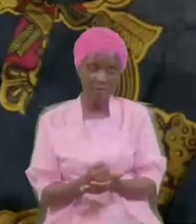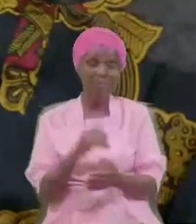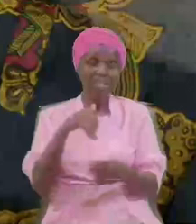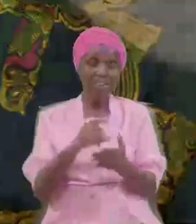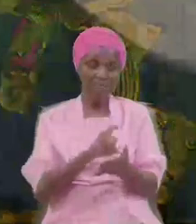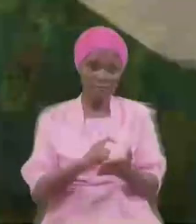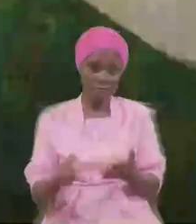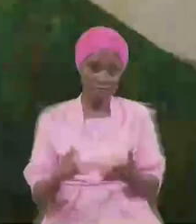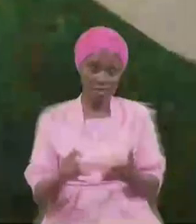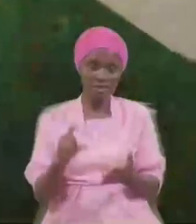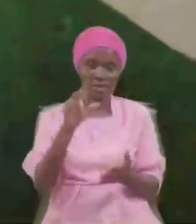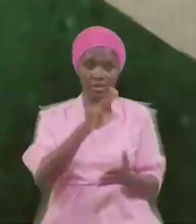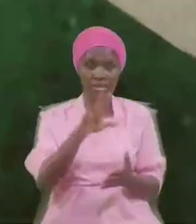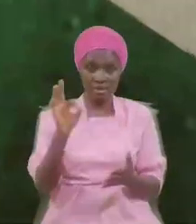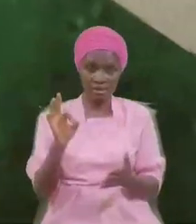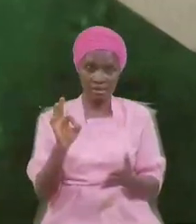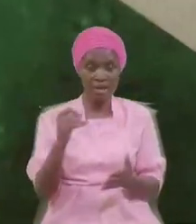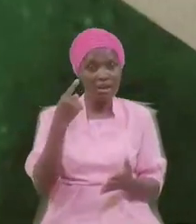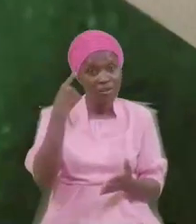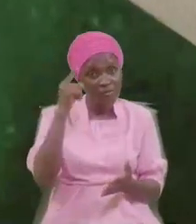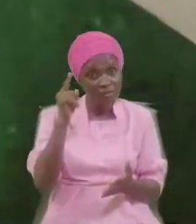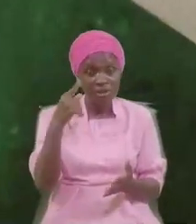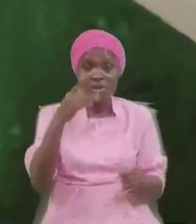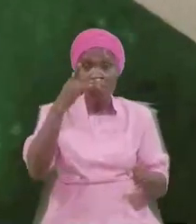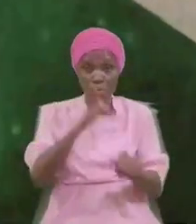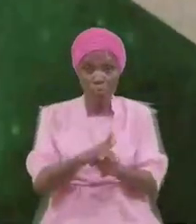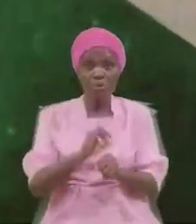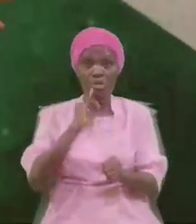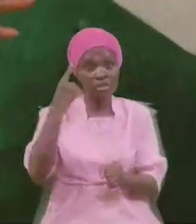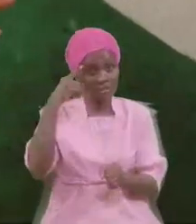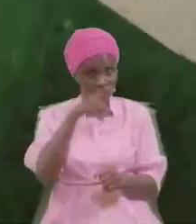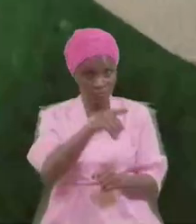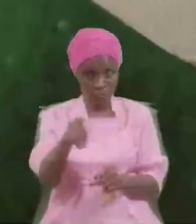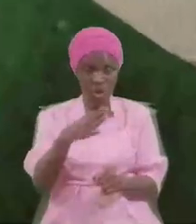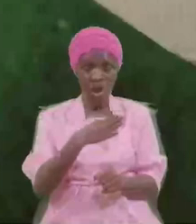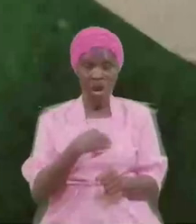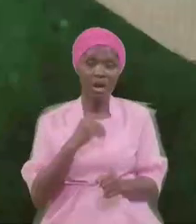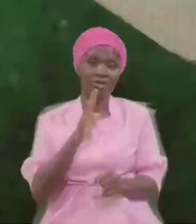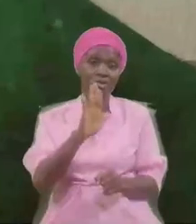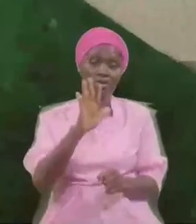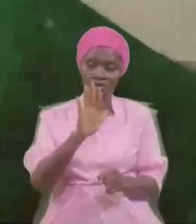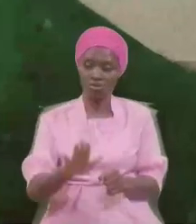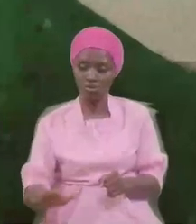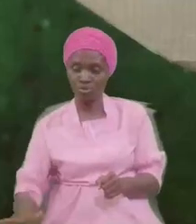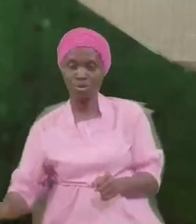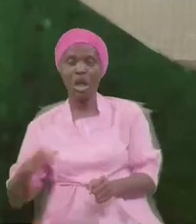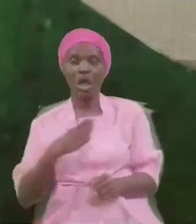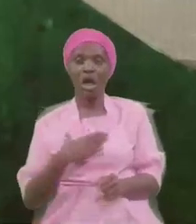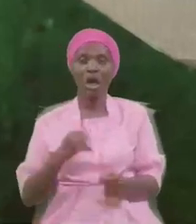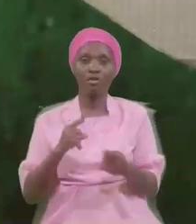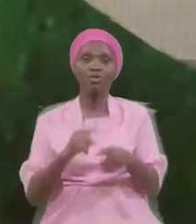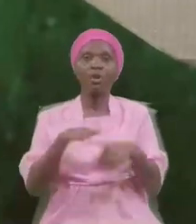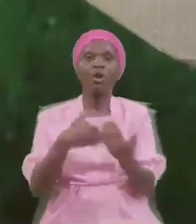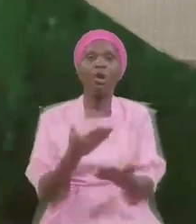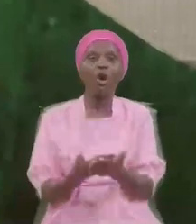vous. 39 dit, car la promesse est pour vous, pour vos enfants et pour tous ceux qui